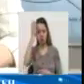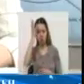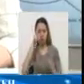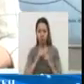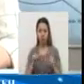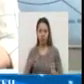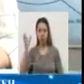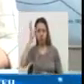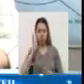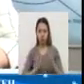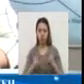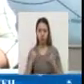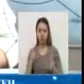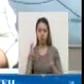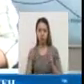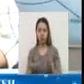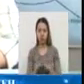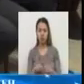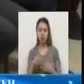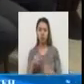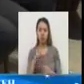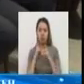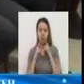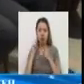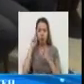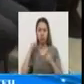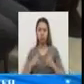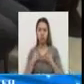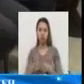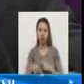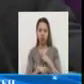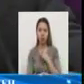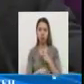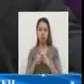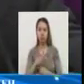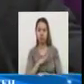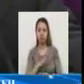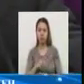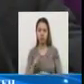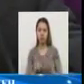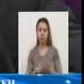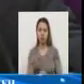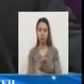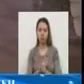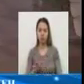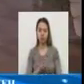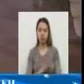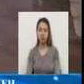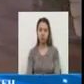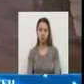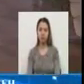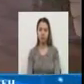институты өткізген дөңгелек үстелдің де көздегені осы. Жиында негізінен білім беру саласында жемқорлықтың алдын алуға қатысты мәселелер талқыланды.